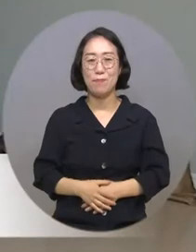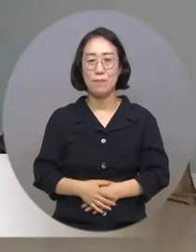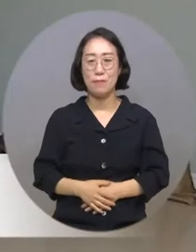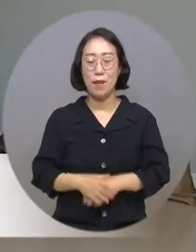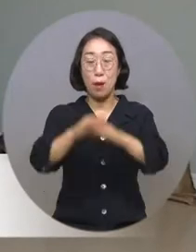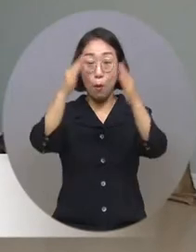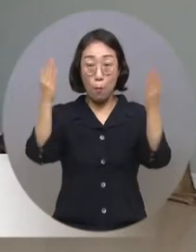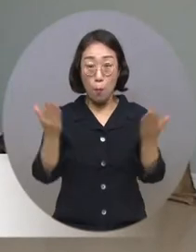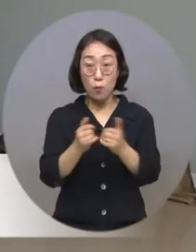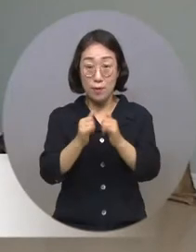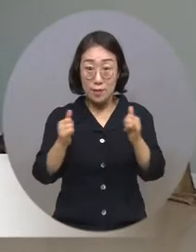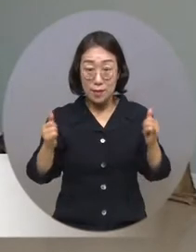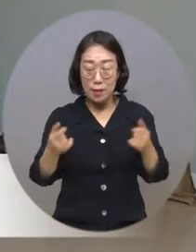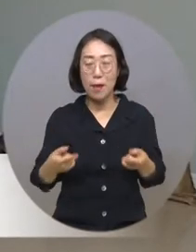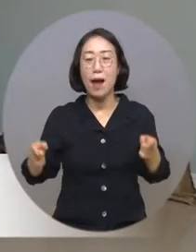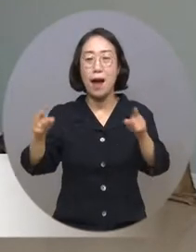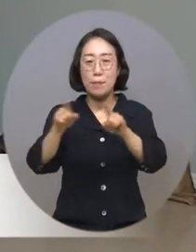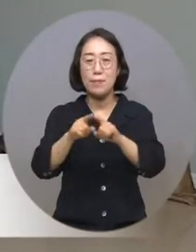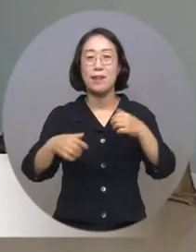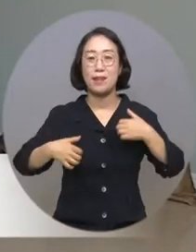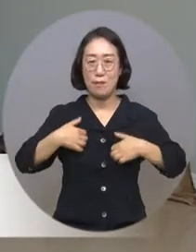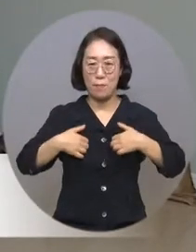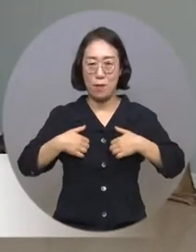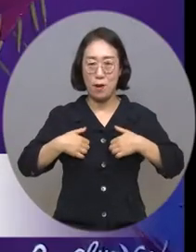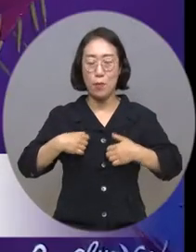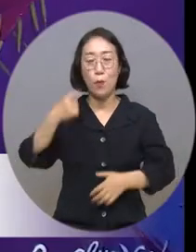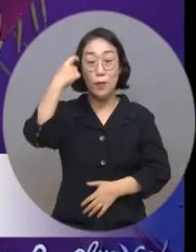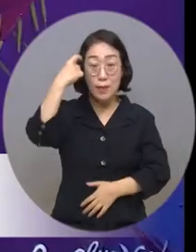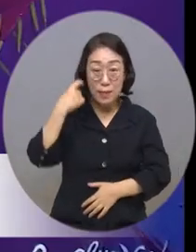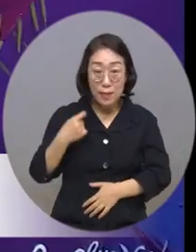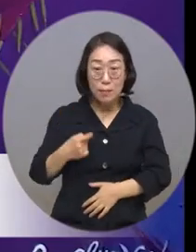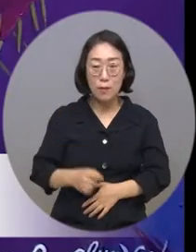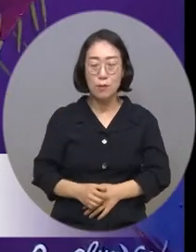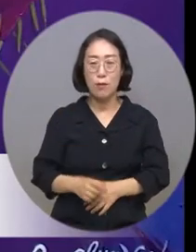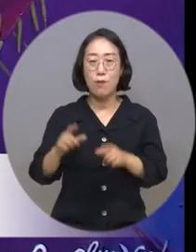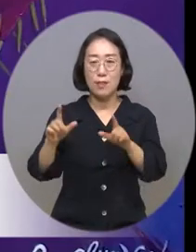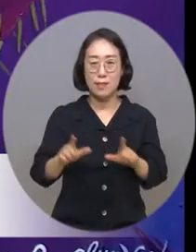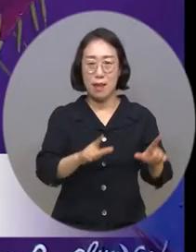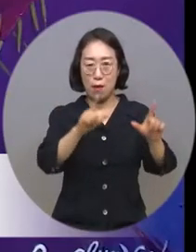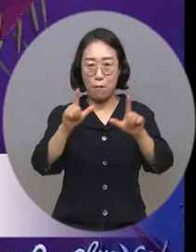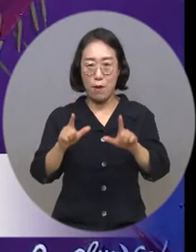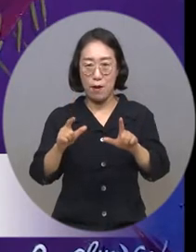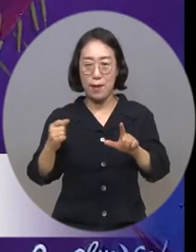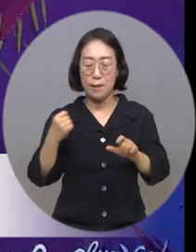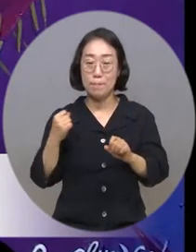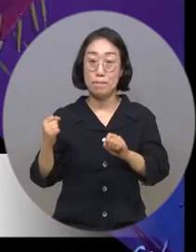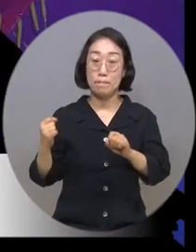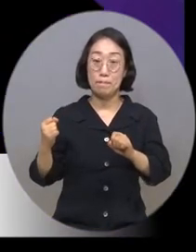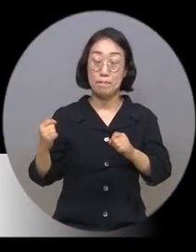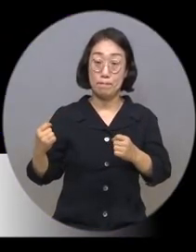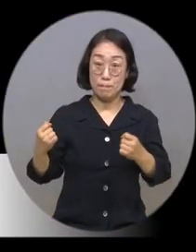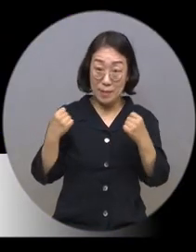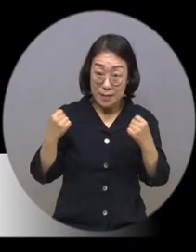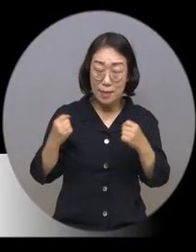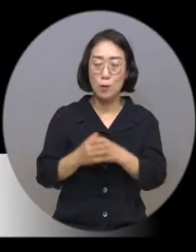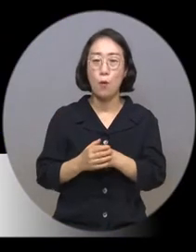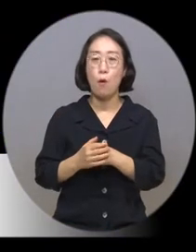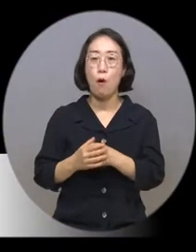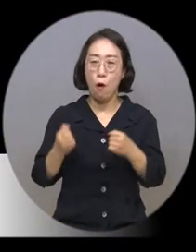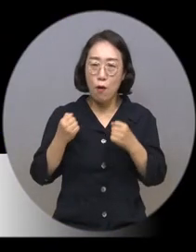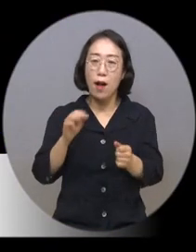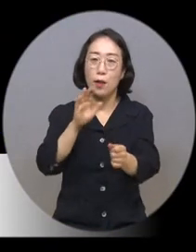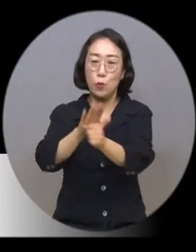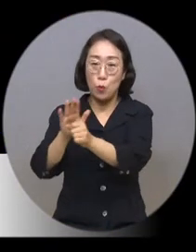모든 분들이 같이 공유하고 기뻐하면서 생활에 활력소를 주면서 건강 회복에도 도움을 줄